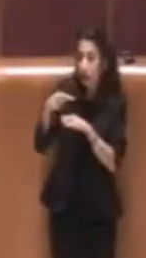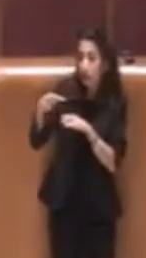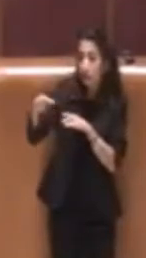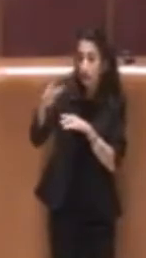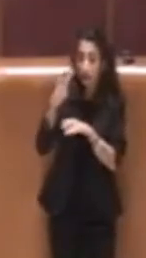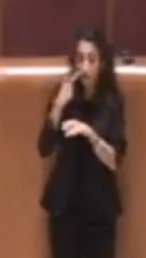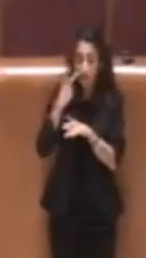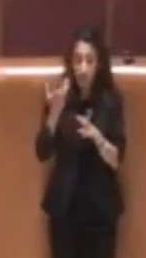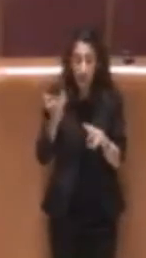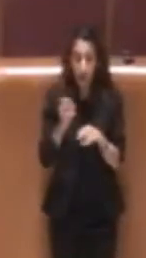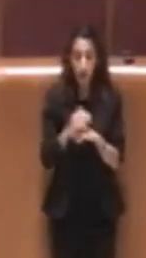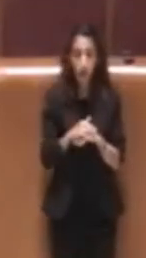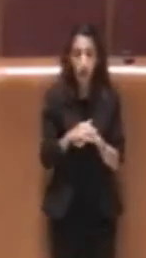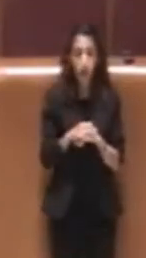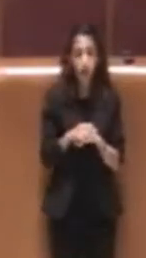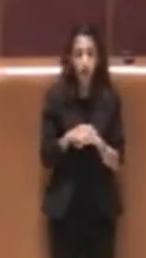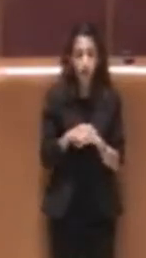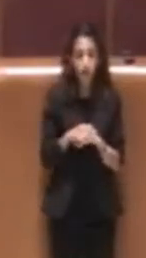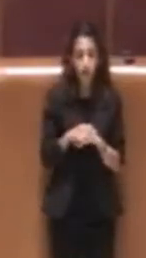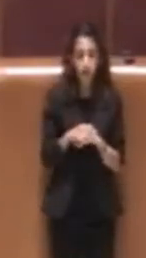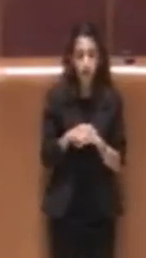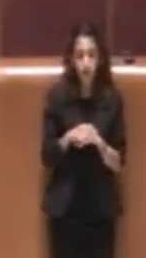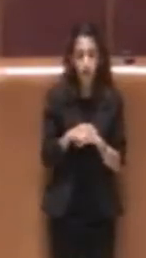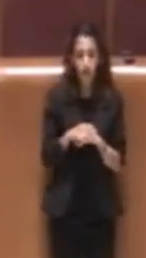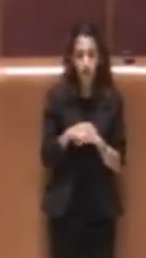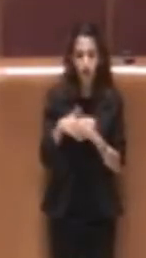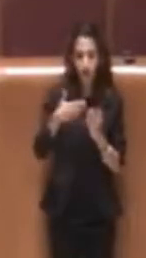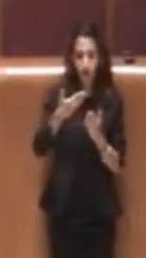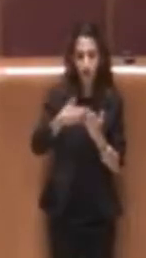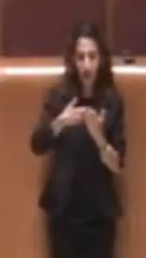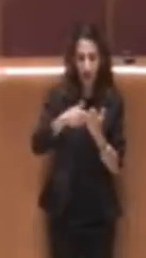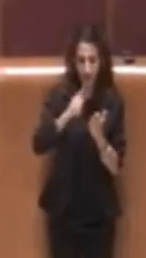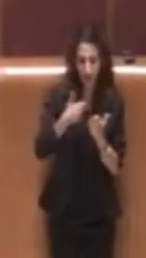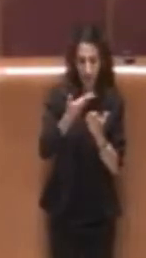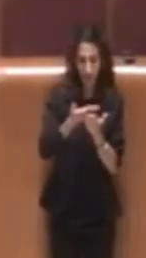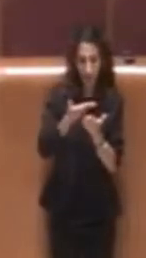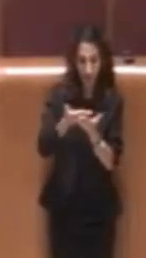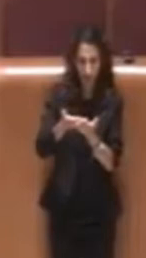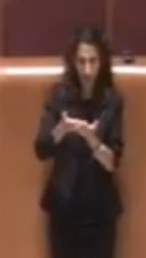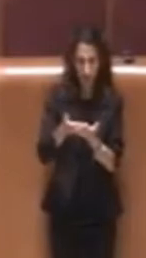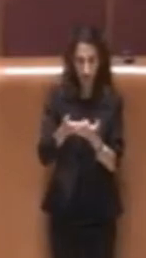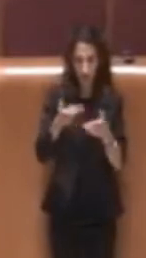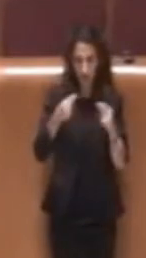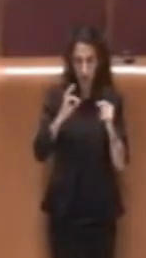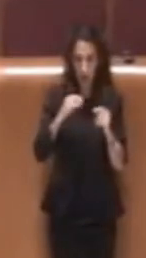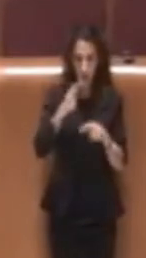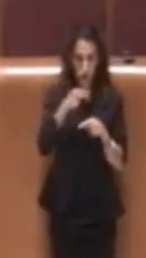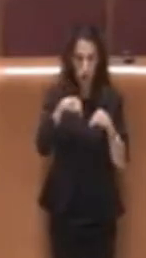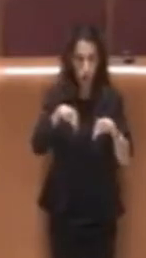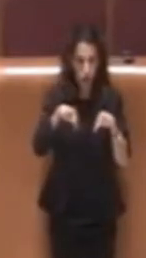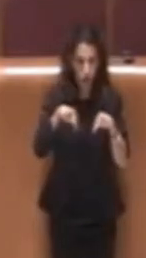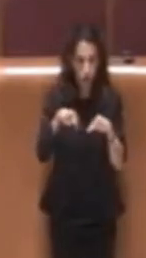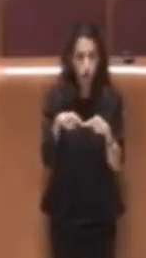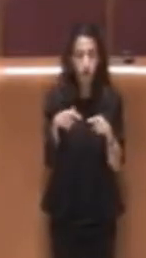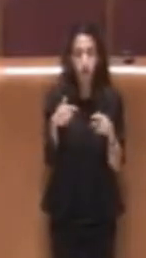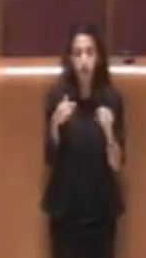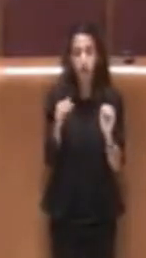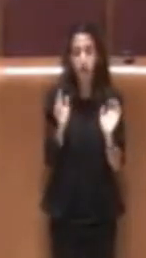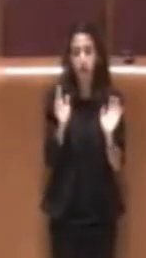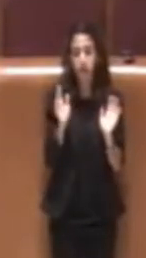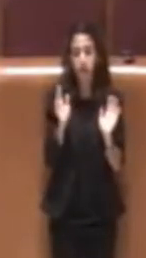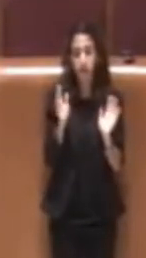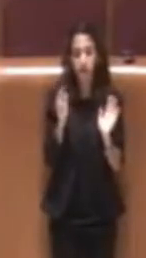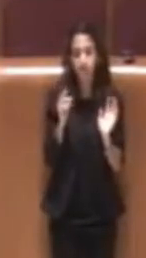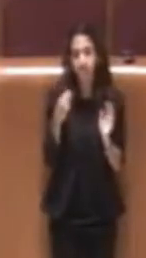a degli atti che presenteremo in quest'Aula nella seduta odierna, probabilmente è necessario